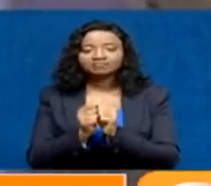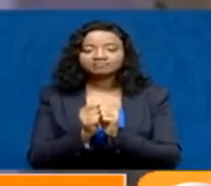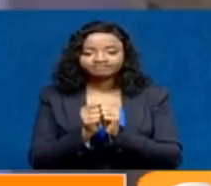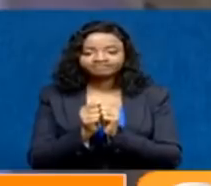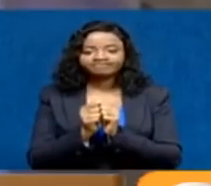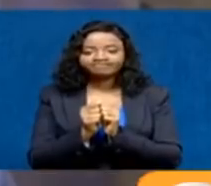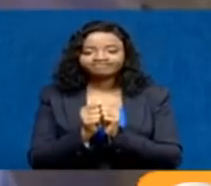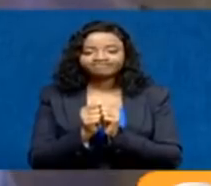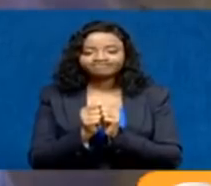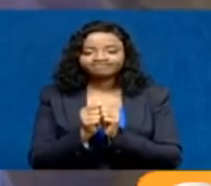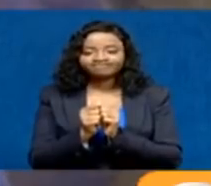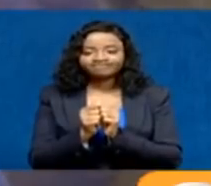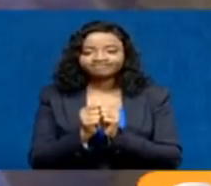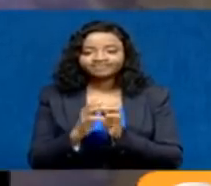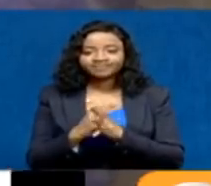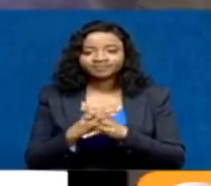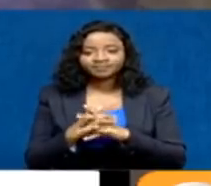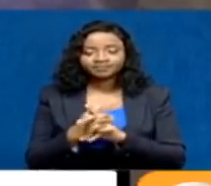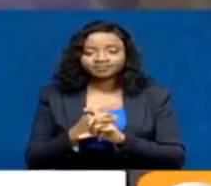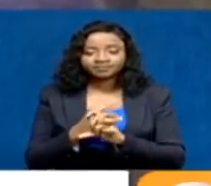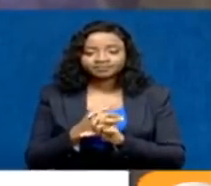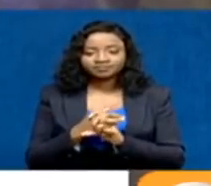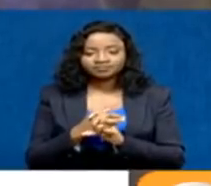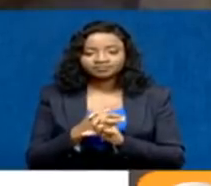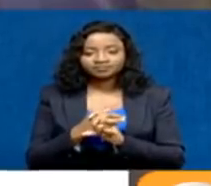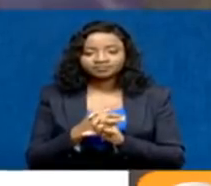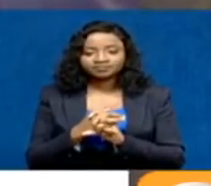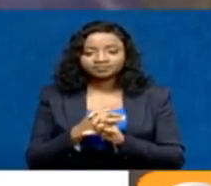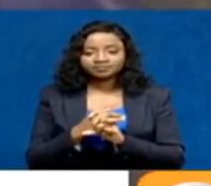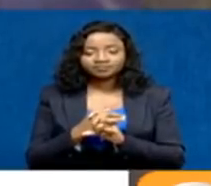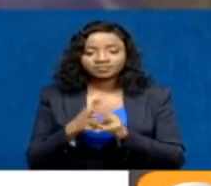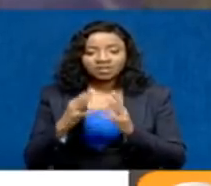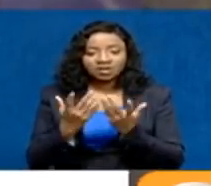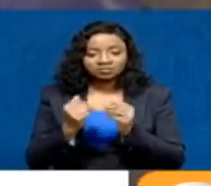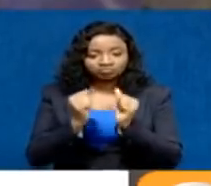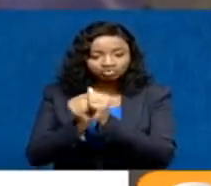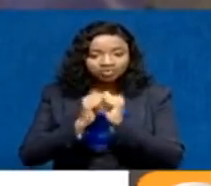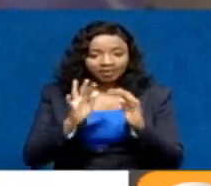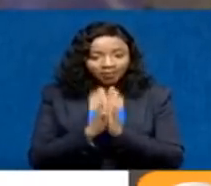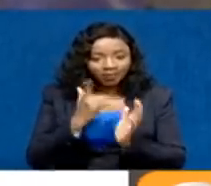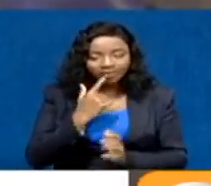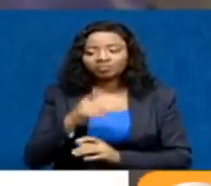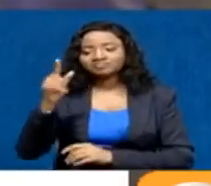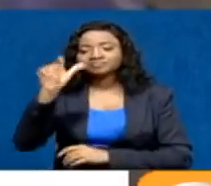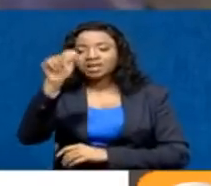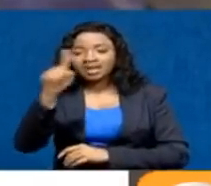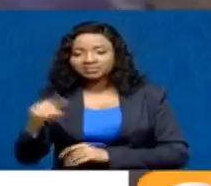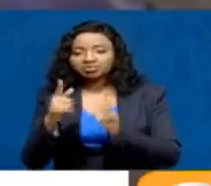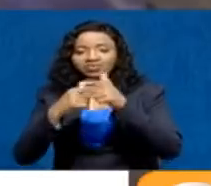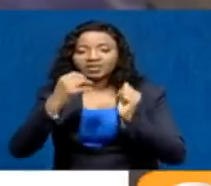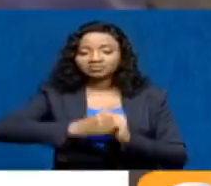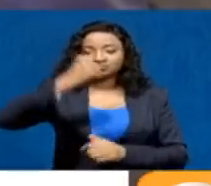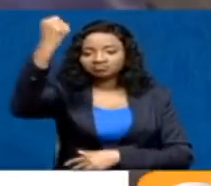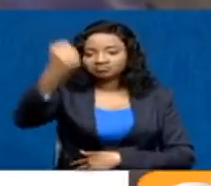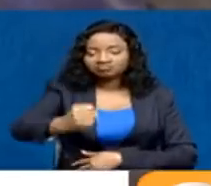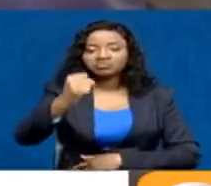dispensation, where we'll be joining the Azimio to present one presidential candidate